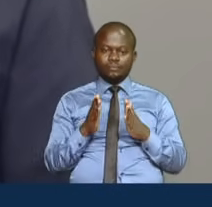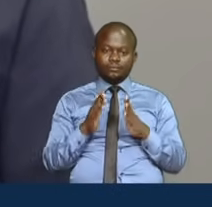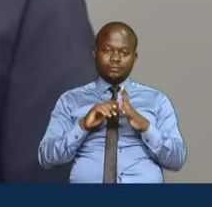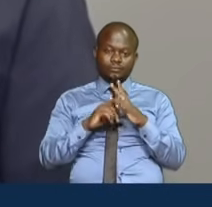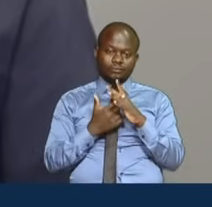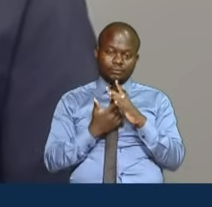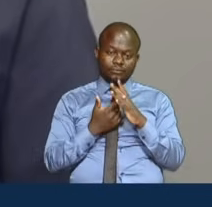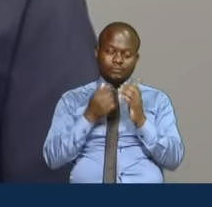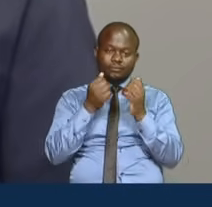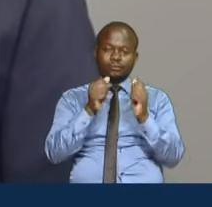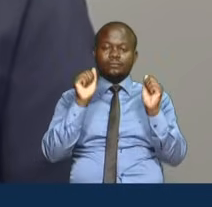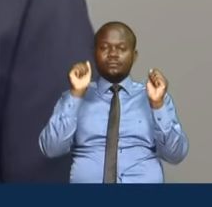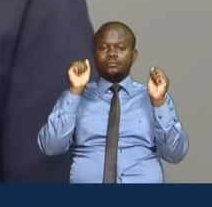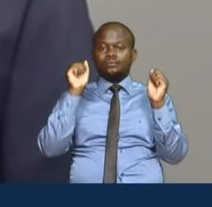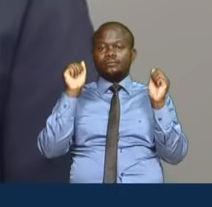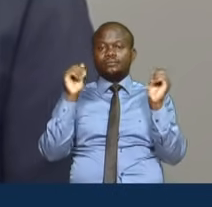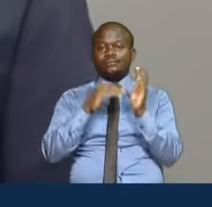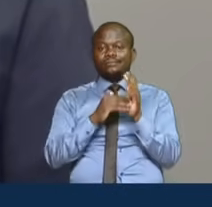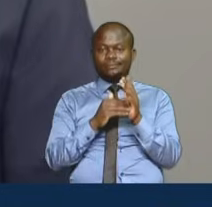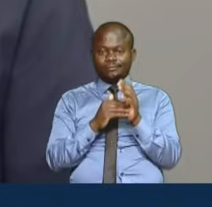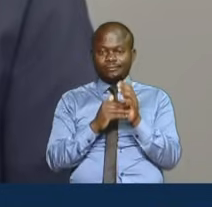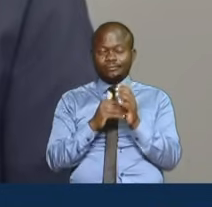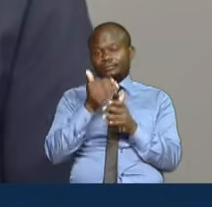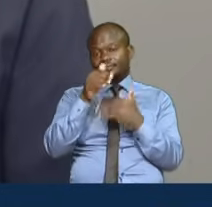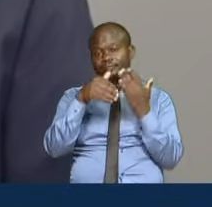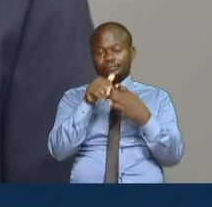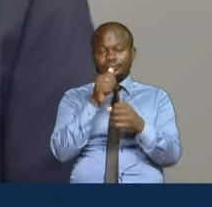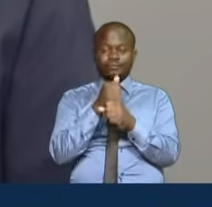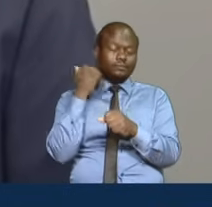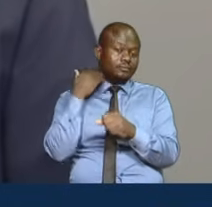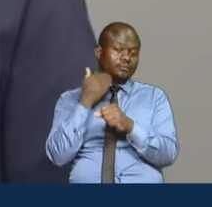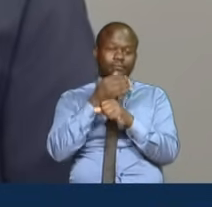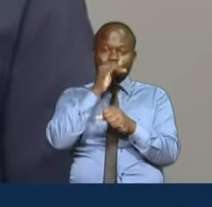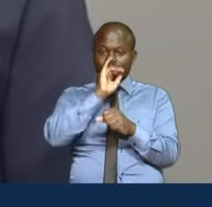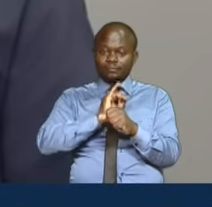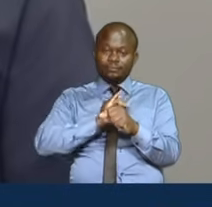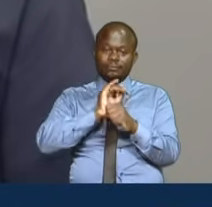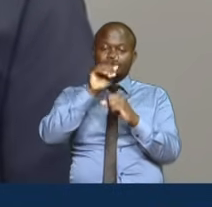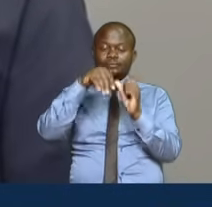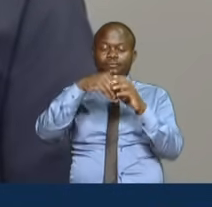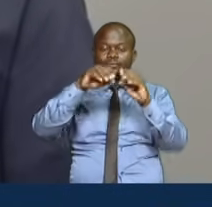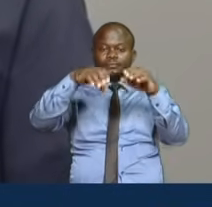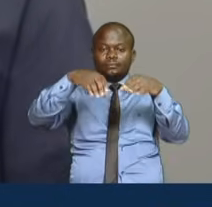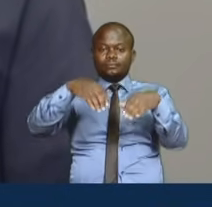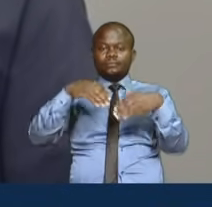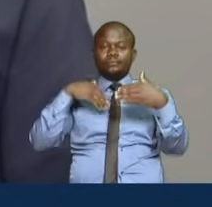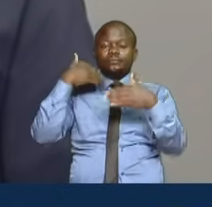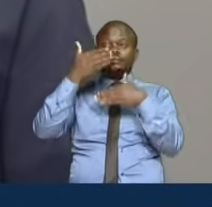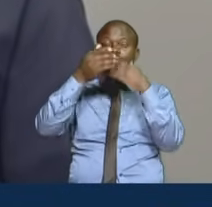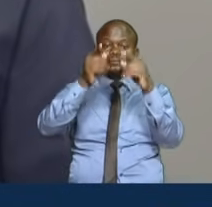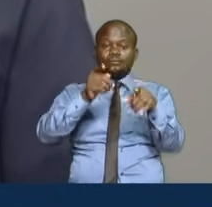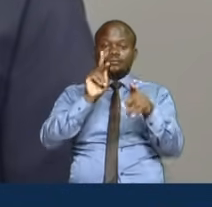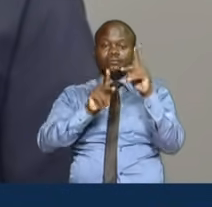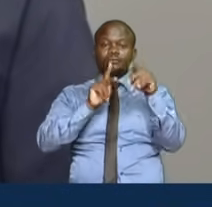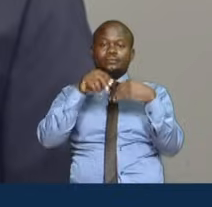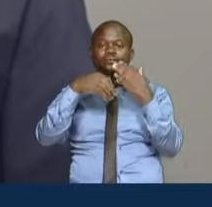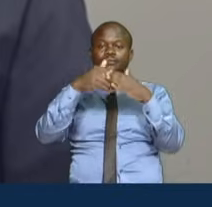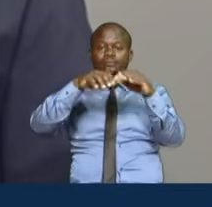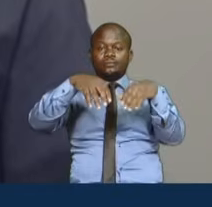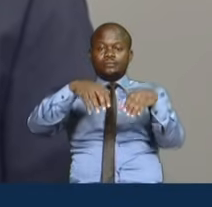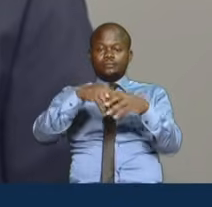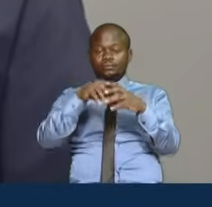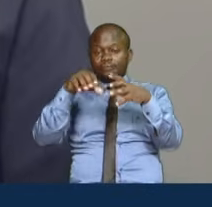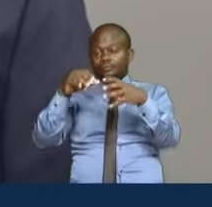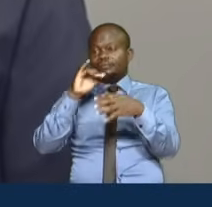ku bari barokotse. Ndetse abo bakoze jenoside yakorewe abatutsi bakigera muri Kongo basanze abaturage ba Kongo bo mu